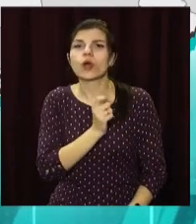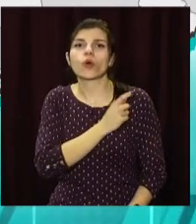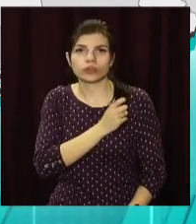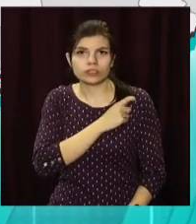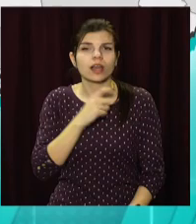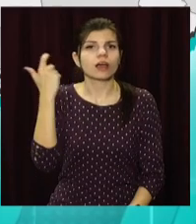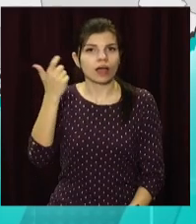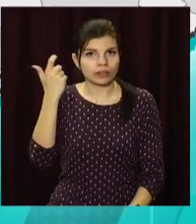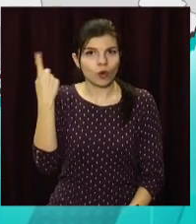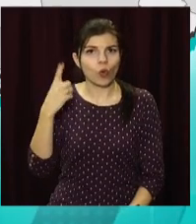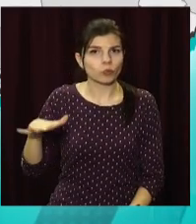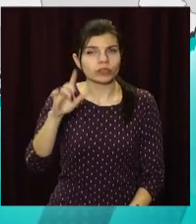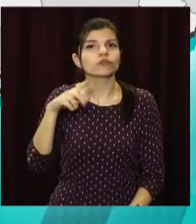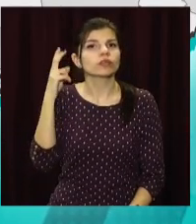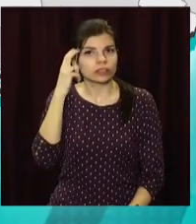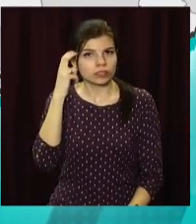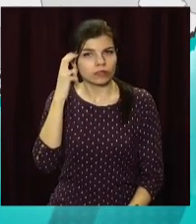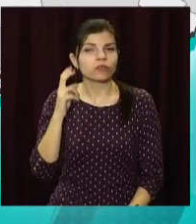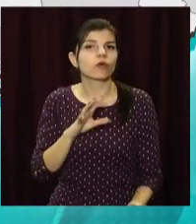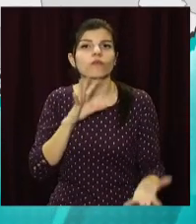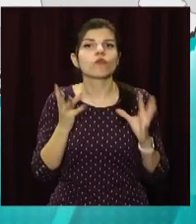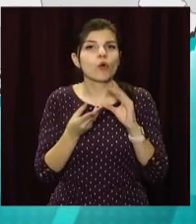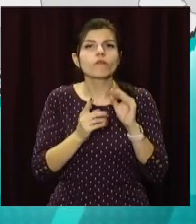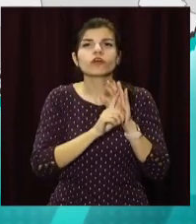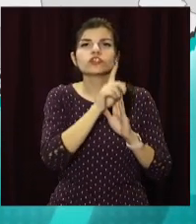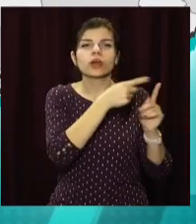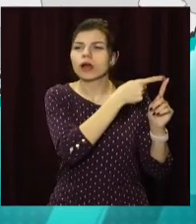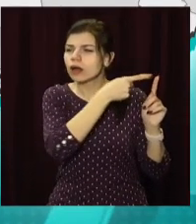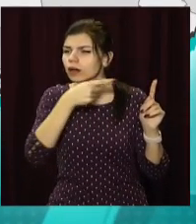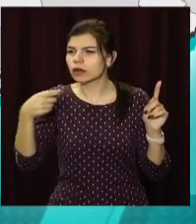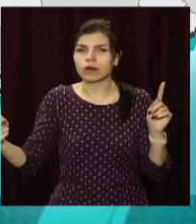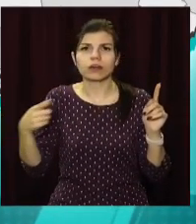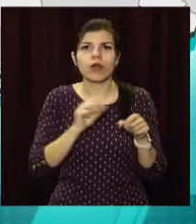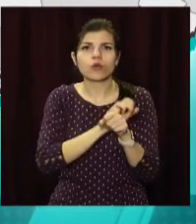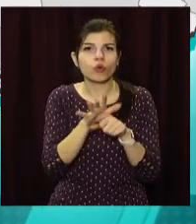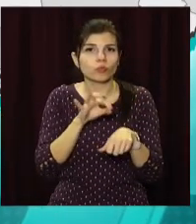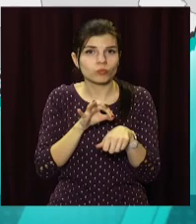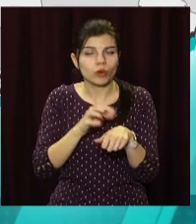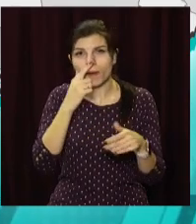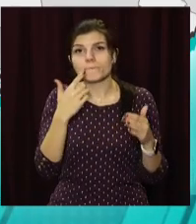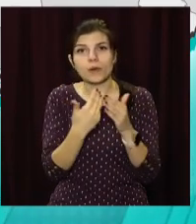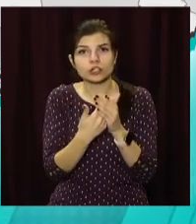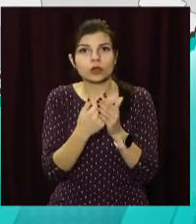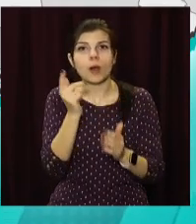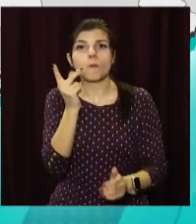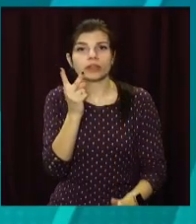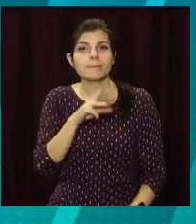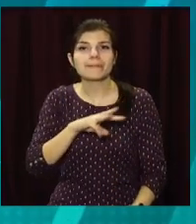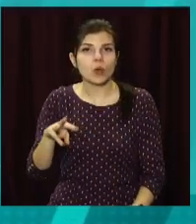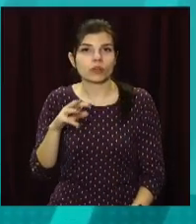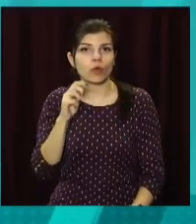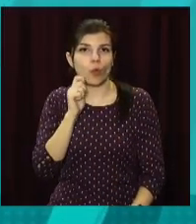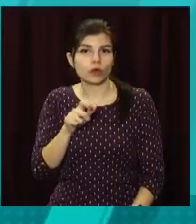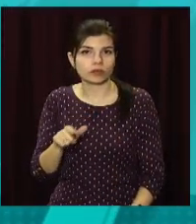Одеській, Харківській областях та Києві. Загалом з початку пандемії в Україні захворіли коронавірусом майже 1,5 мільйона